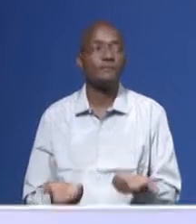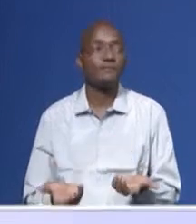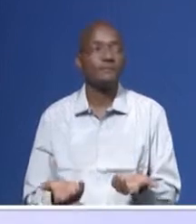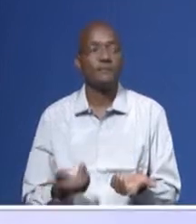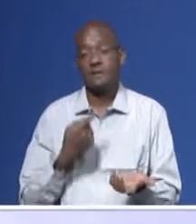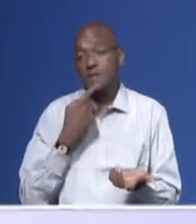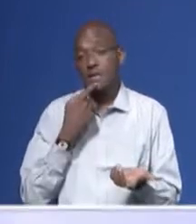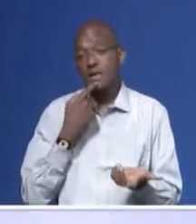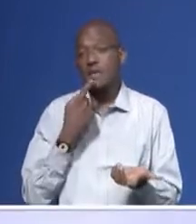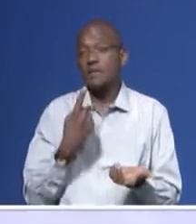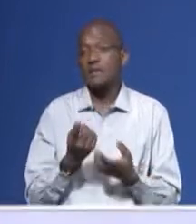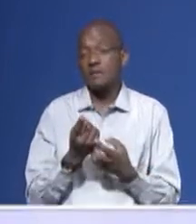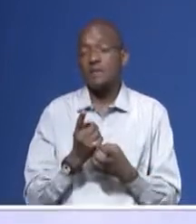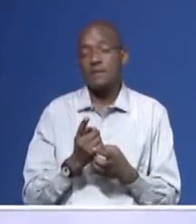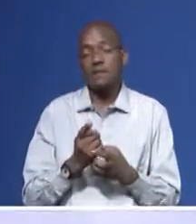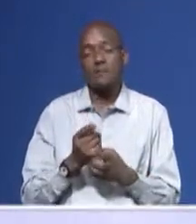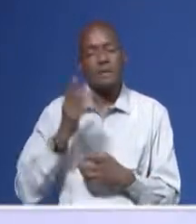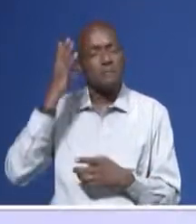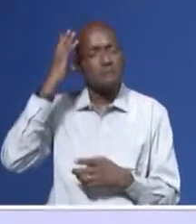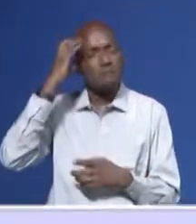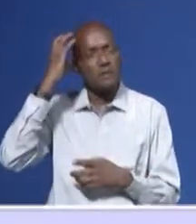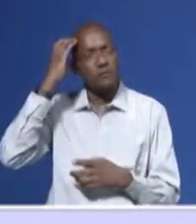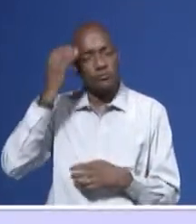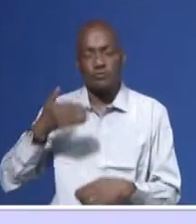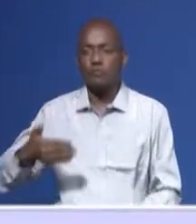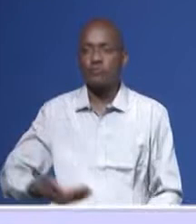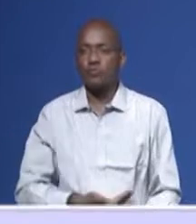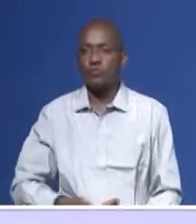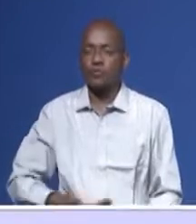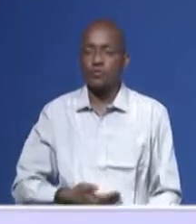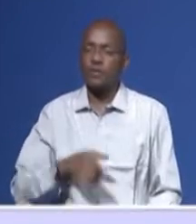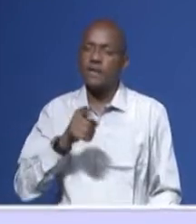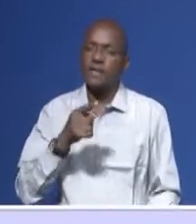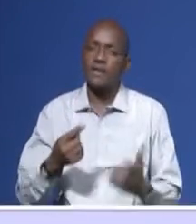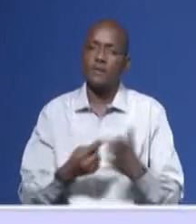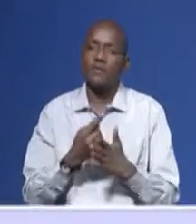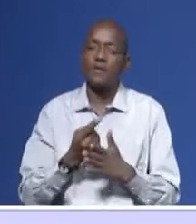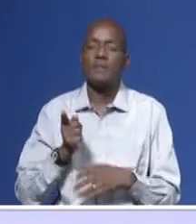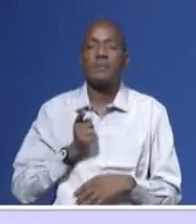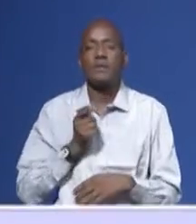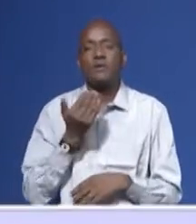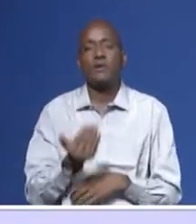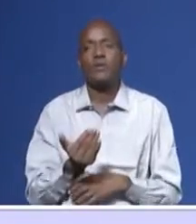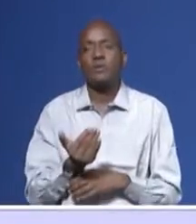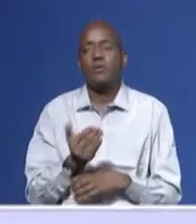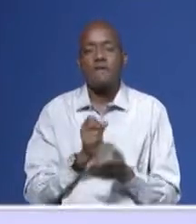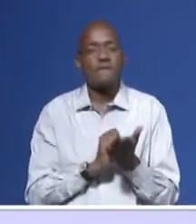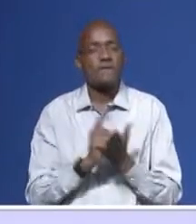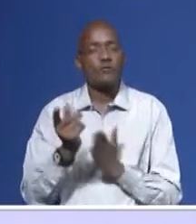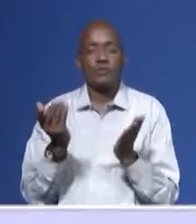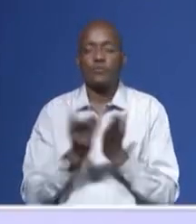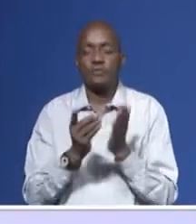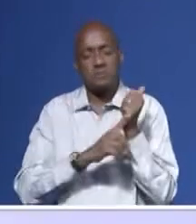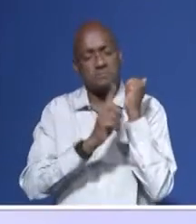wanasema majuto ni mjukuu, ni kauli ambayo hugonga vichwa vya baadhi ya mabinti wadogo wanaofukuzwa shule baada ya kupata ujauzito